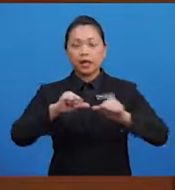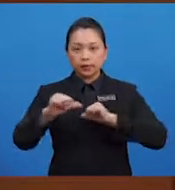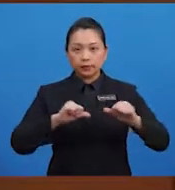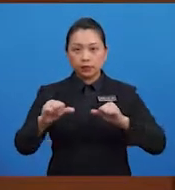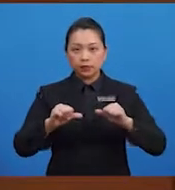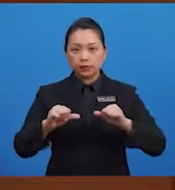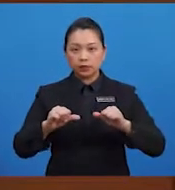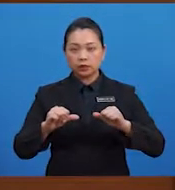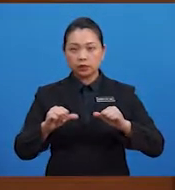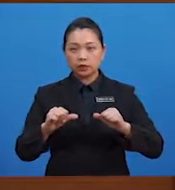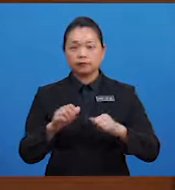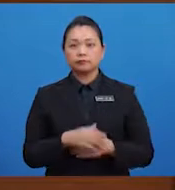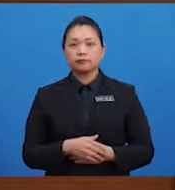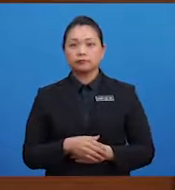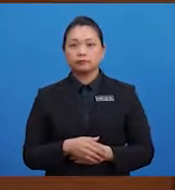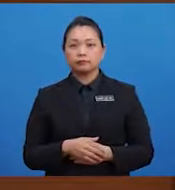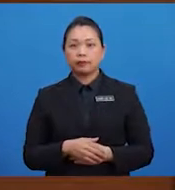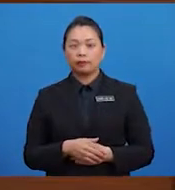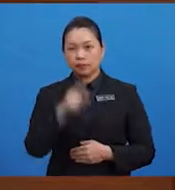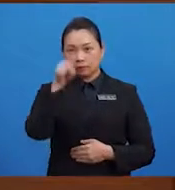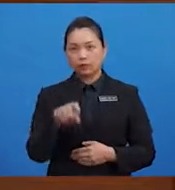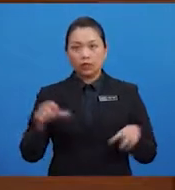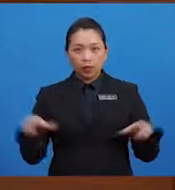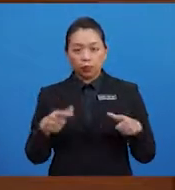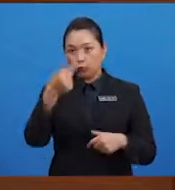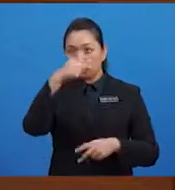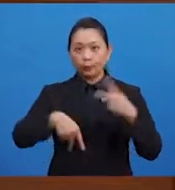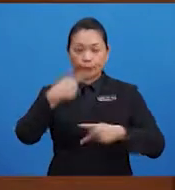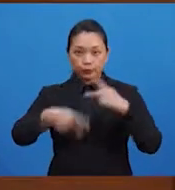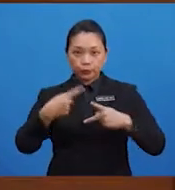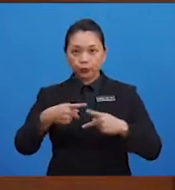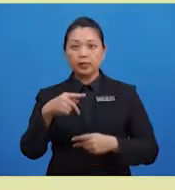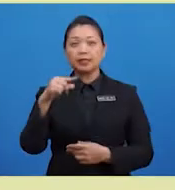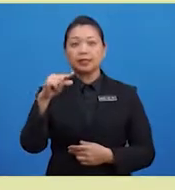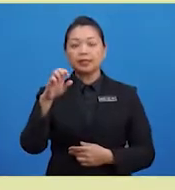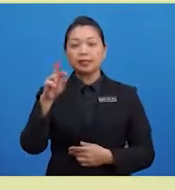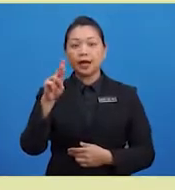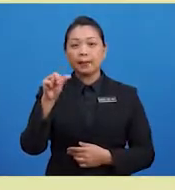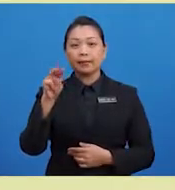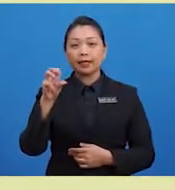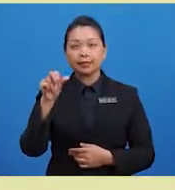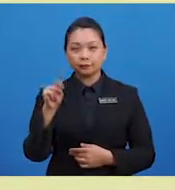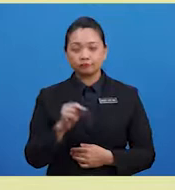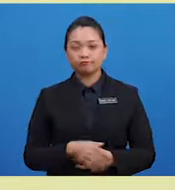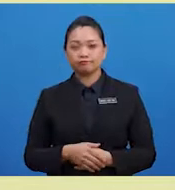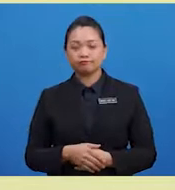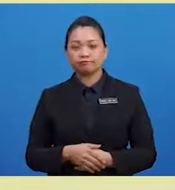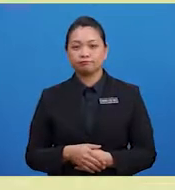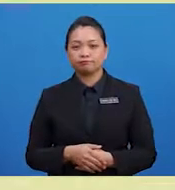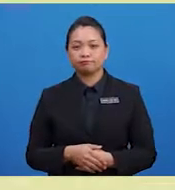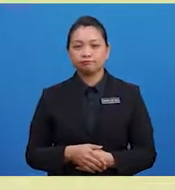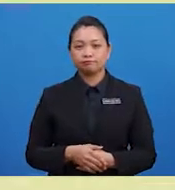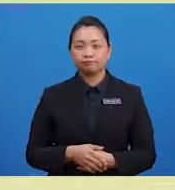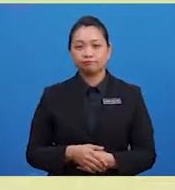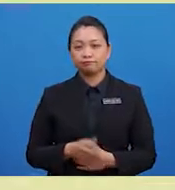set telur tetasan ke dalam setter dilakukan untuk proses pengeraman. Dalam topik ini,